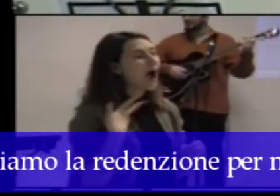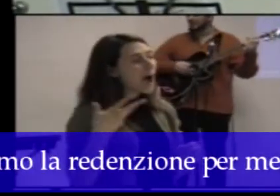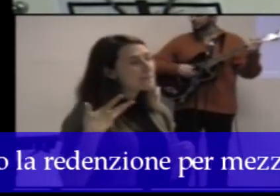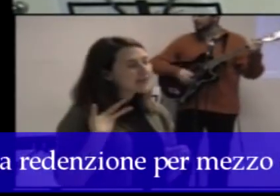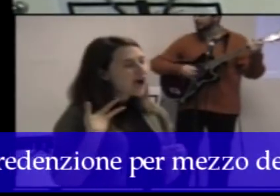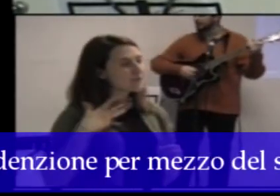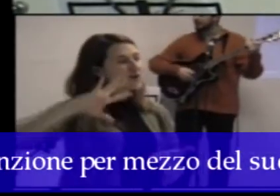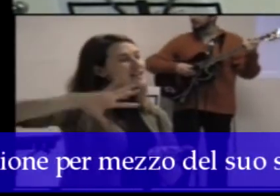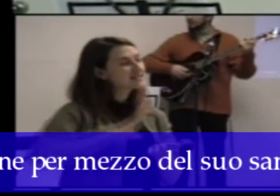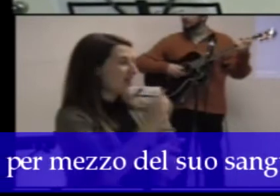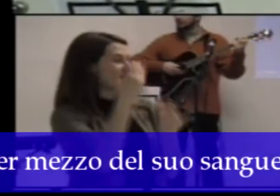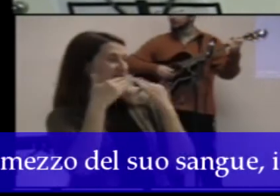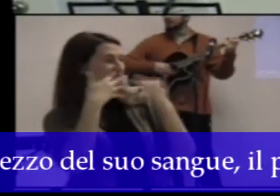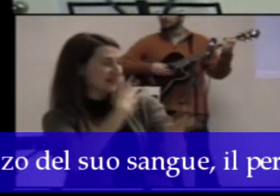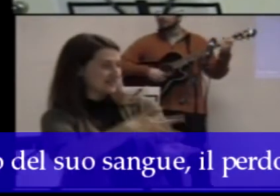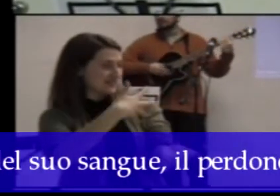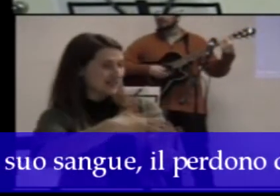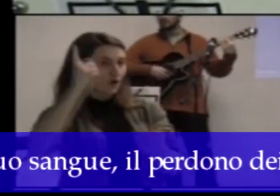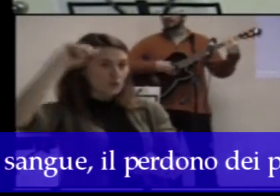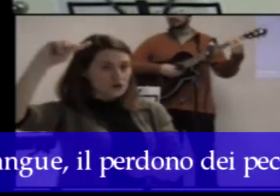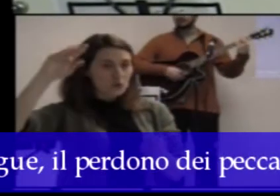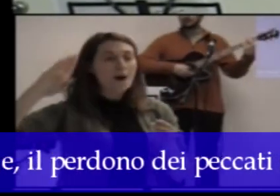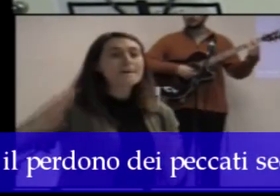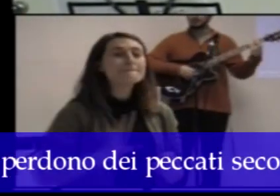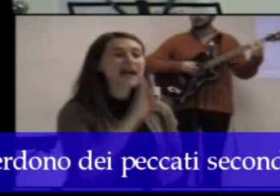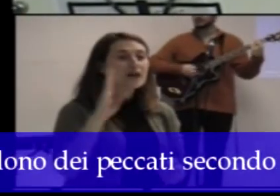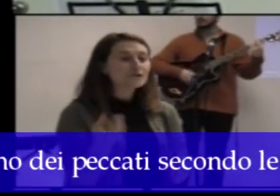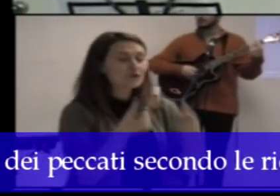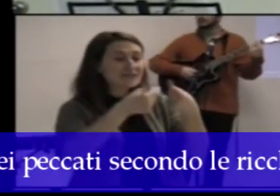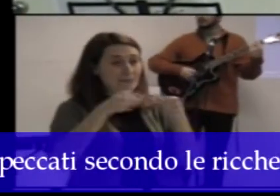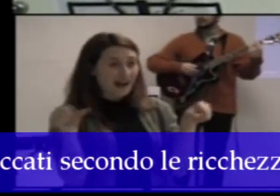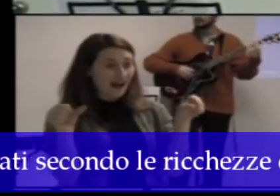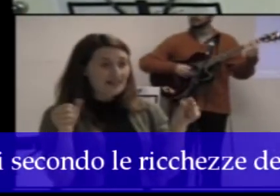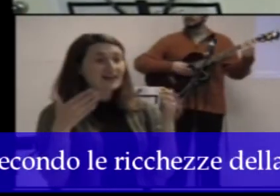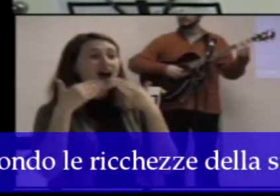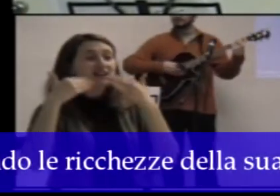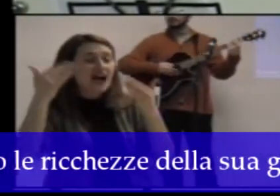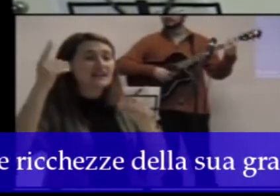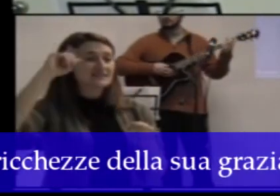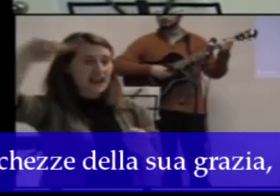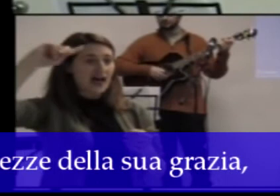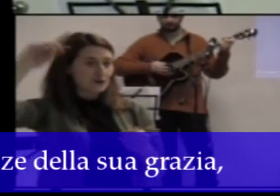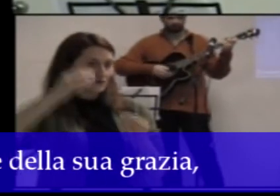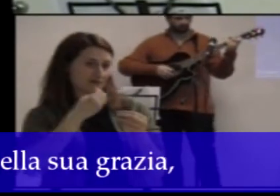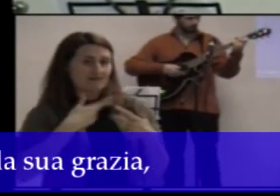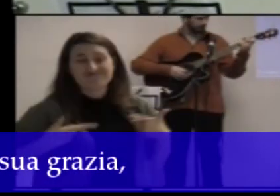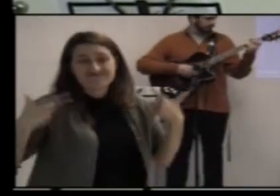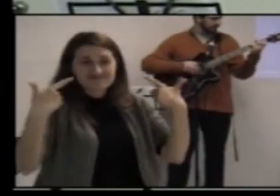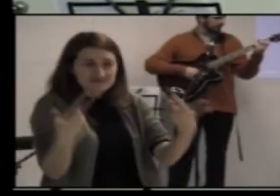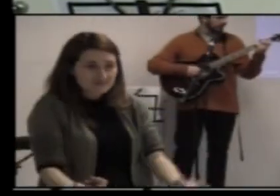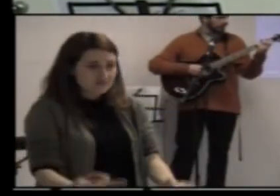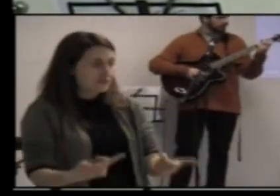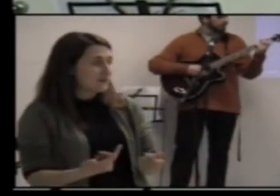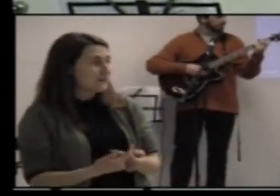redenzione per mezzo del suo sangue, il perdono dei peccati secondo le ricchezze della sua grazia. Le ricchezze della sua